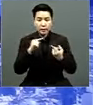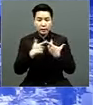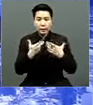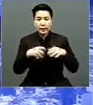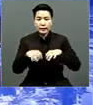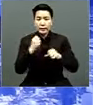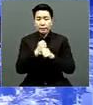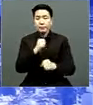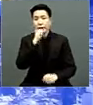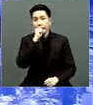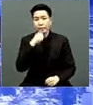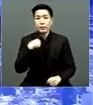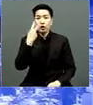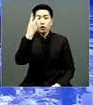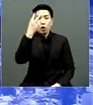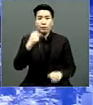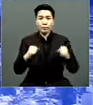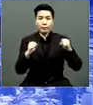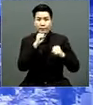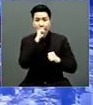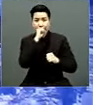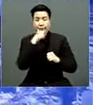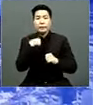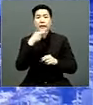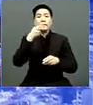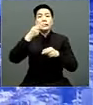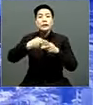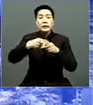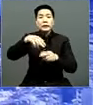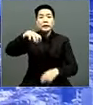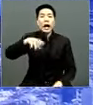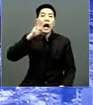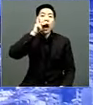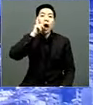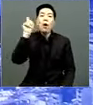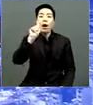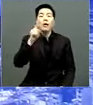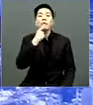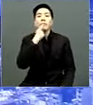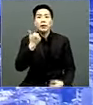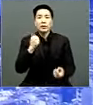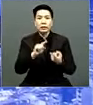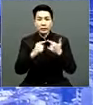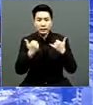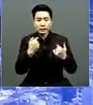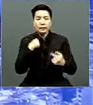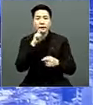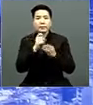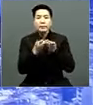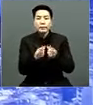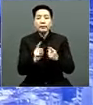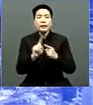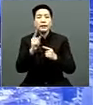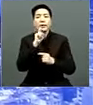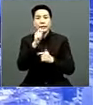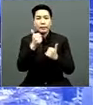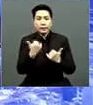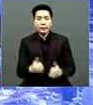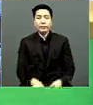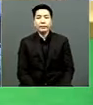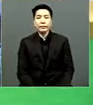ตั้งไมโครโฟนเอาไว้2ด้านนะคะรบกวนแจ้งสำนักของแต่ละท่านก่อนนะคะแล้วก็สอบถามคำถามได้เรียนเชิญค่